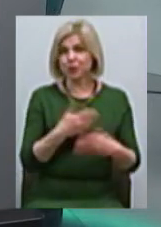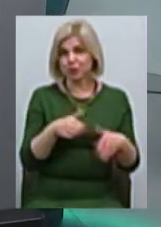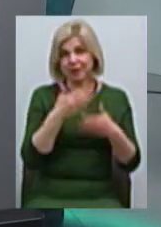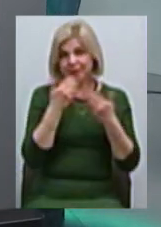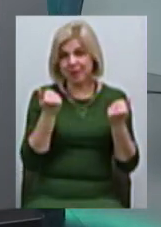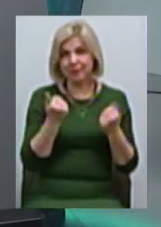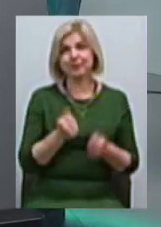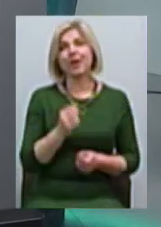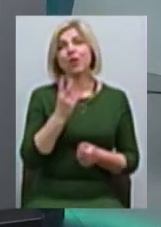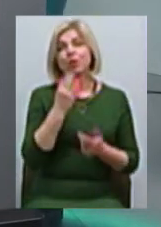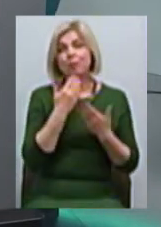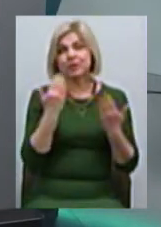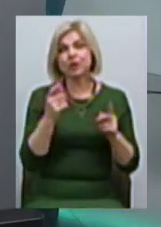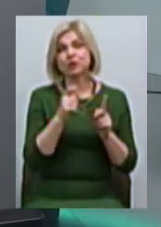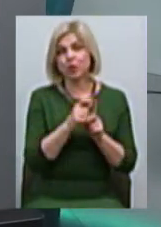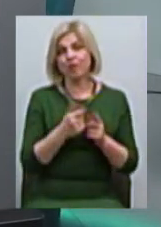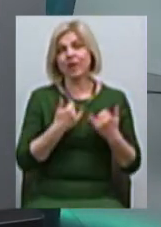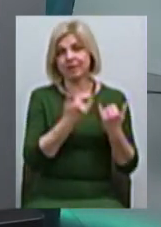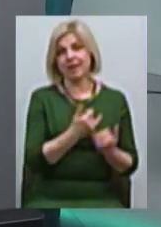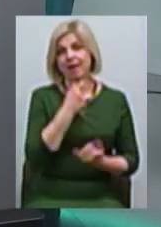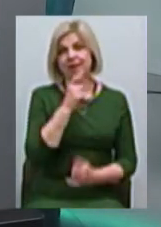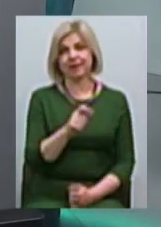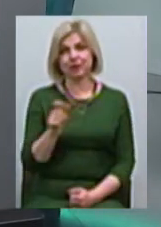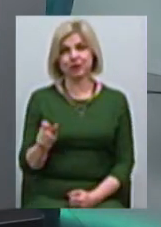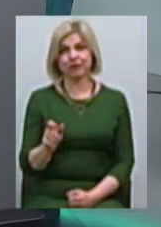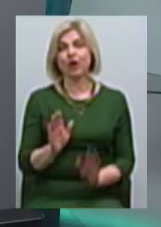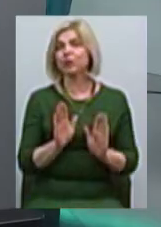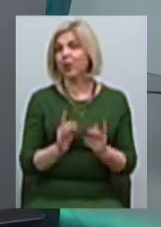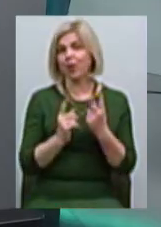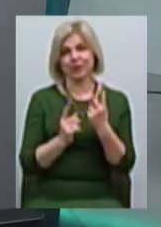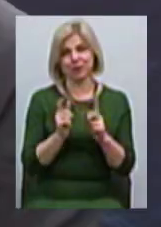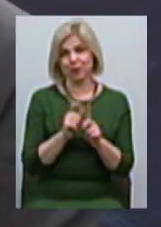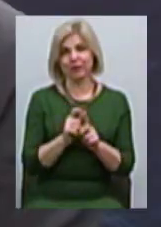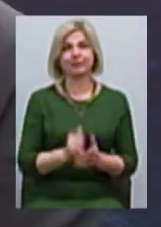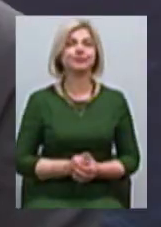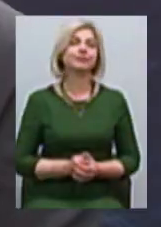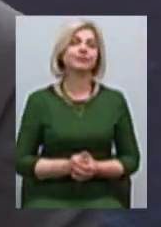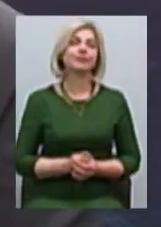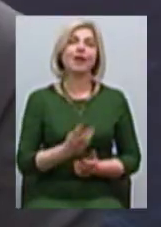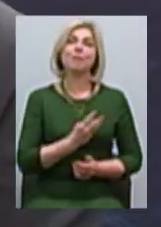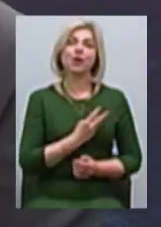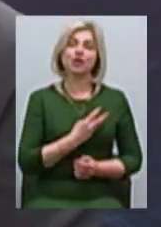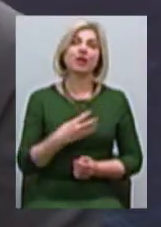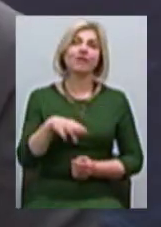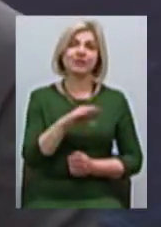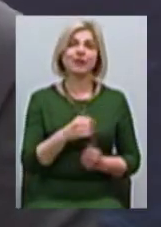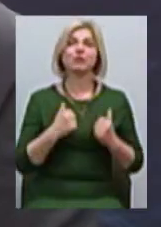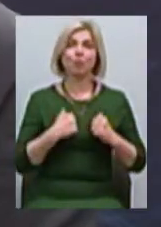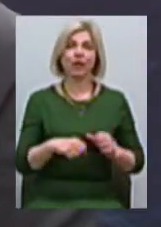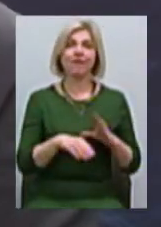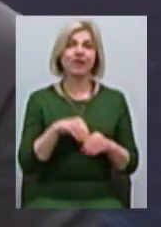але останнє слово для наших глядачів. Лише одне. Ну, я думаю, я бажаю всім спокійних